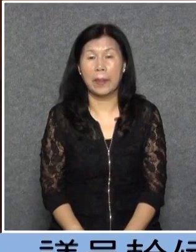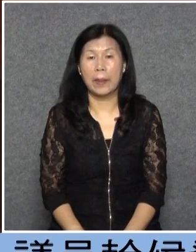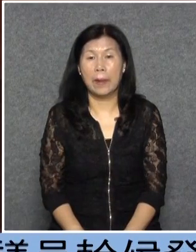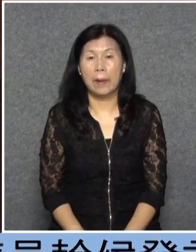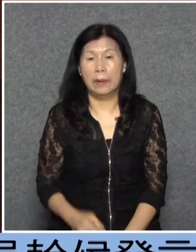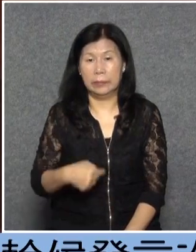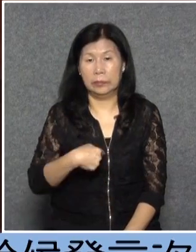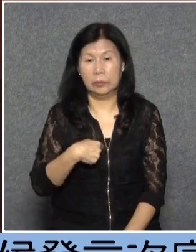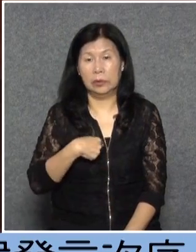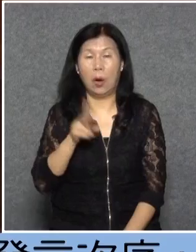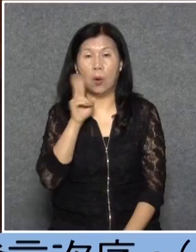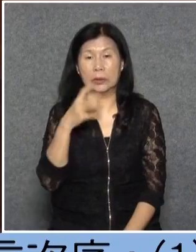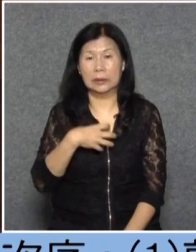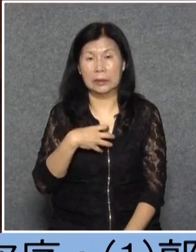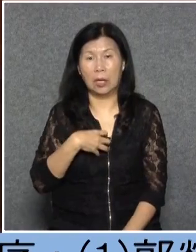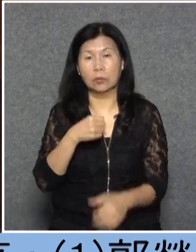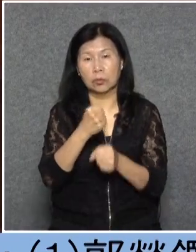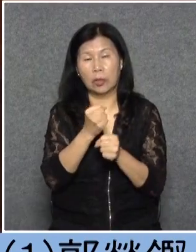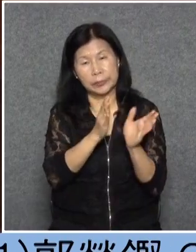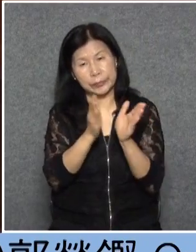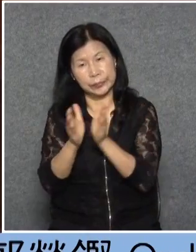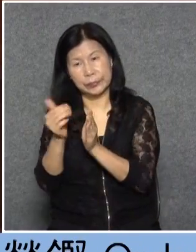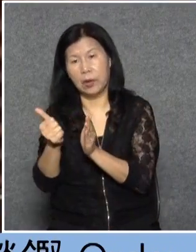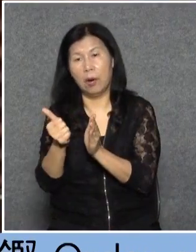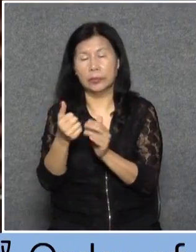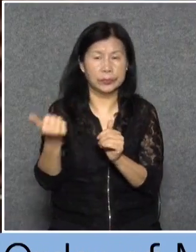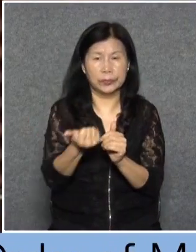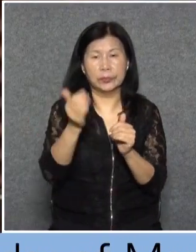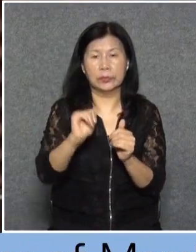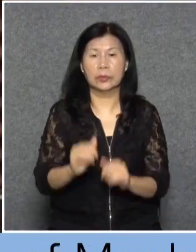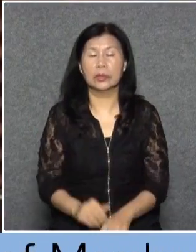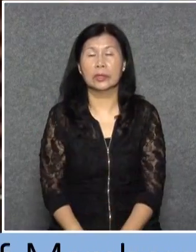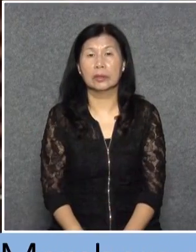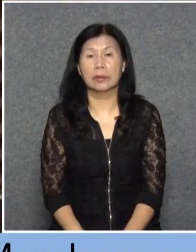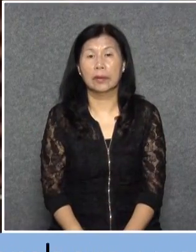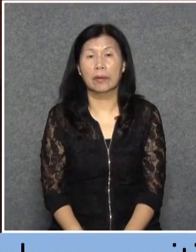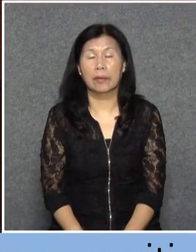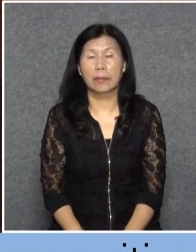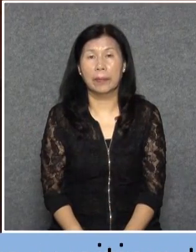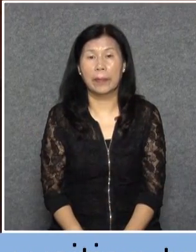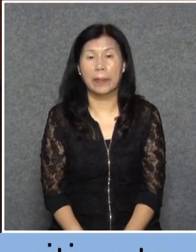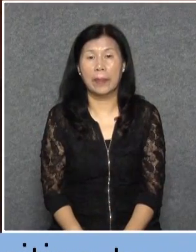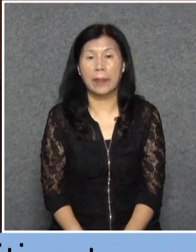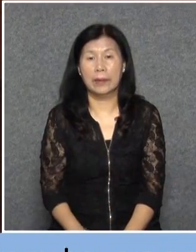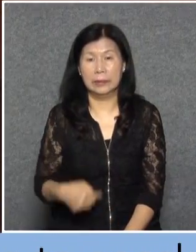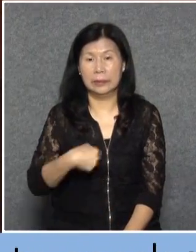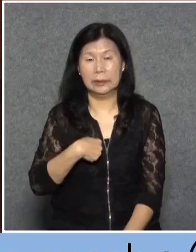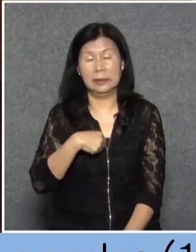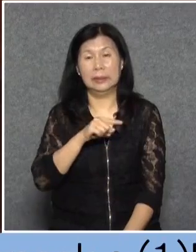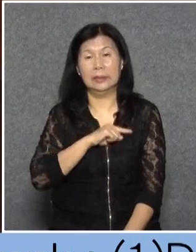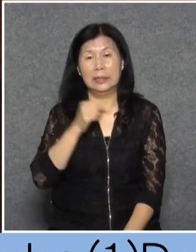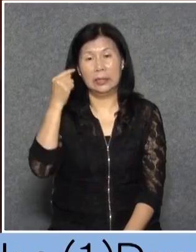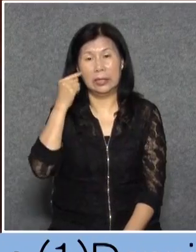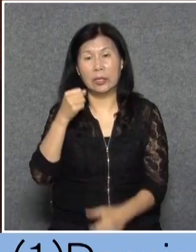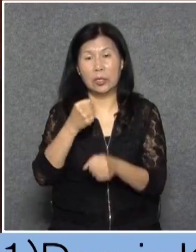我都唔係覺得佢從善如流嘅，咁啊，嗱，因為即係我自己其實要整咧就